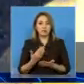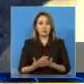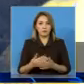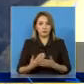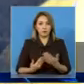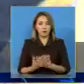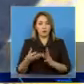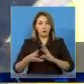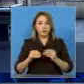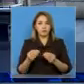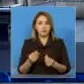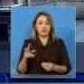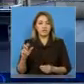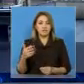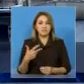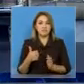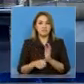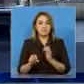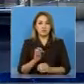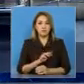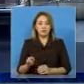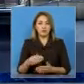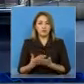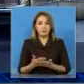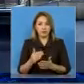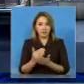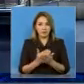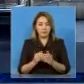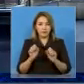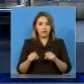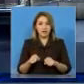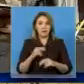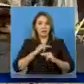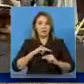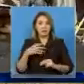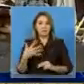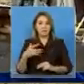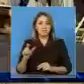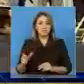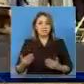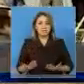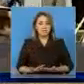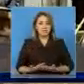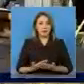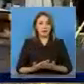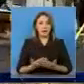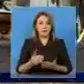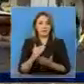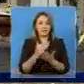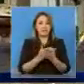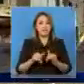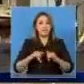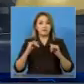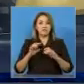общую сумму 360 миллионов тенге. Реализация проектов позволила трудоустроить около 50 местных жителей. А по программе